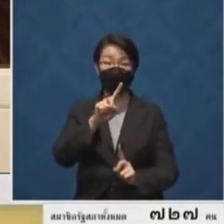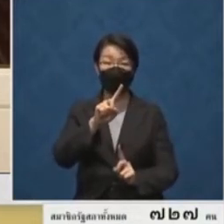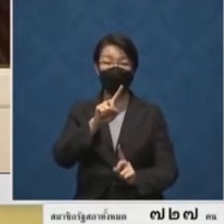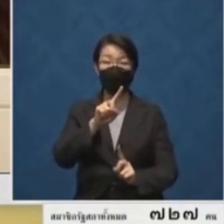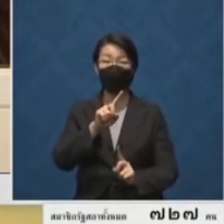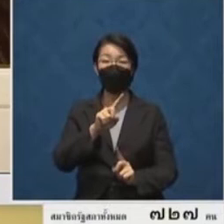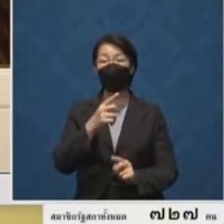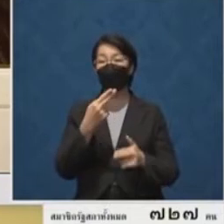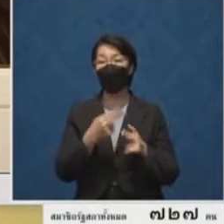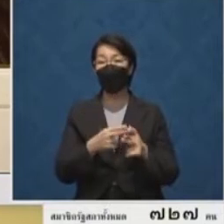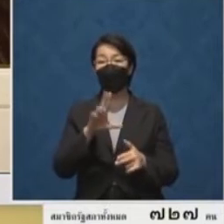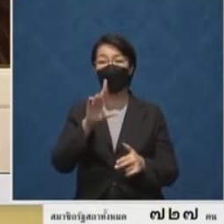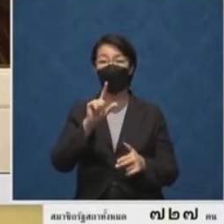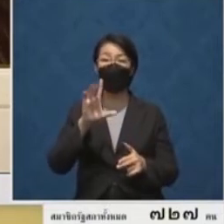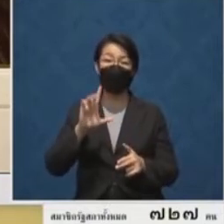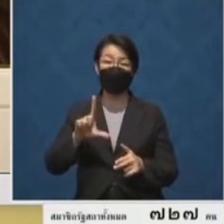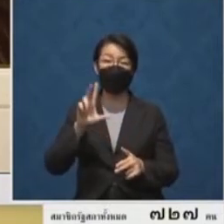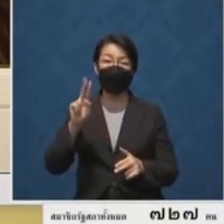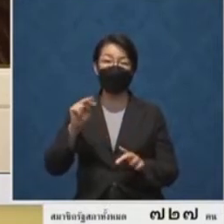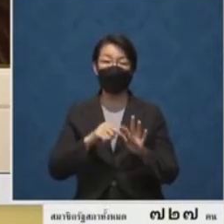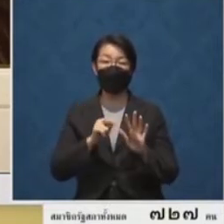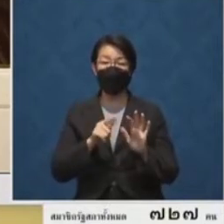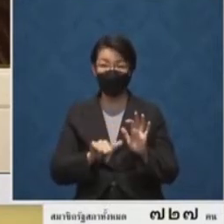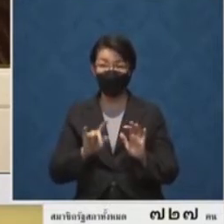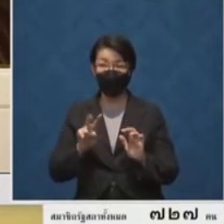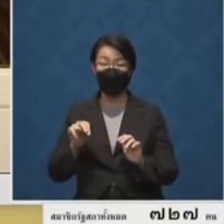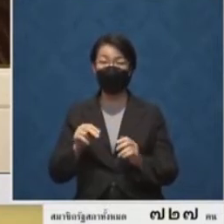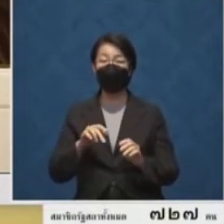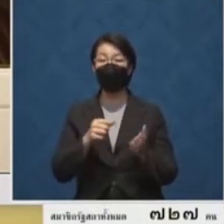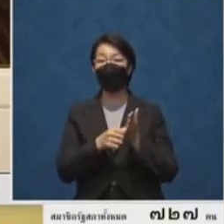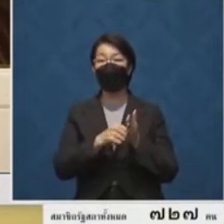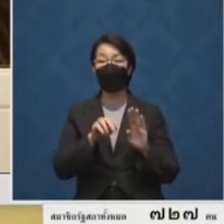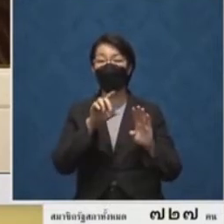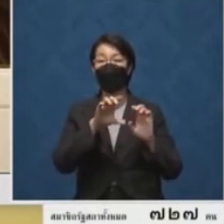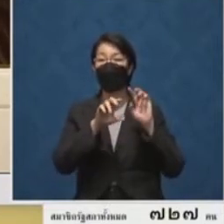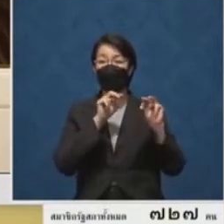น่านสีแก้วกับคณะแก้ไขเพิ่มเติมมาตรา43